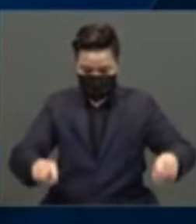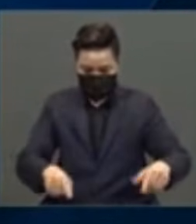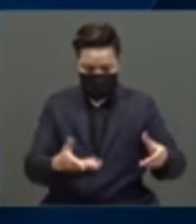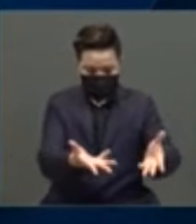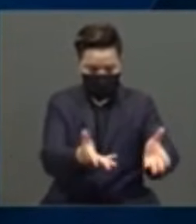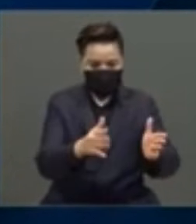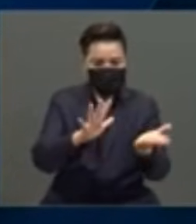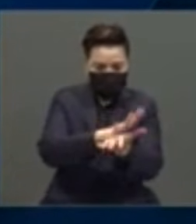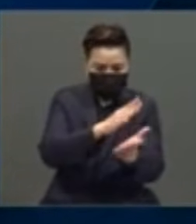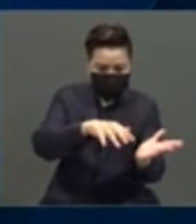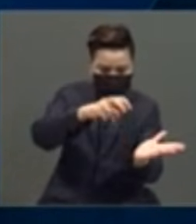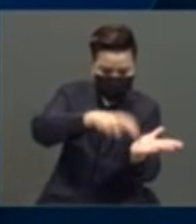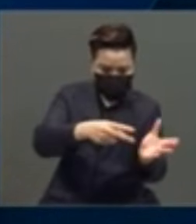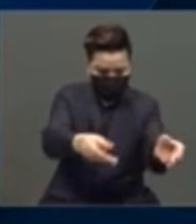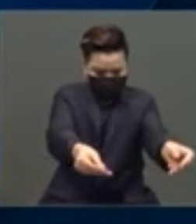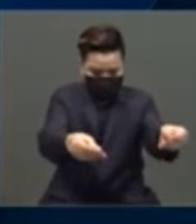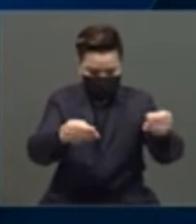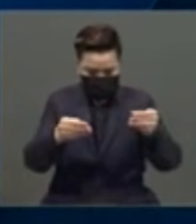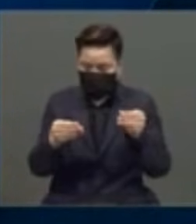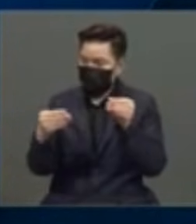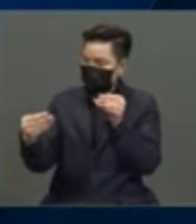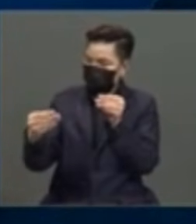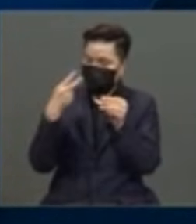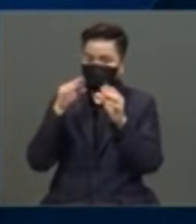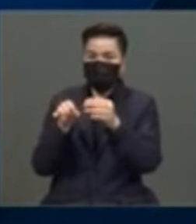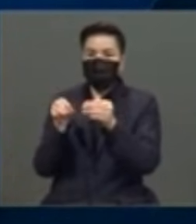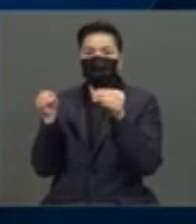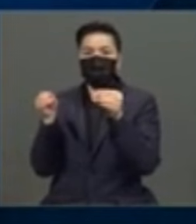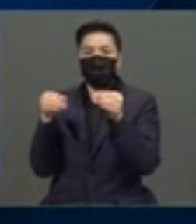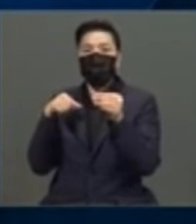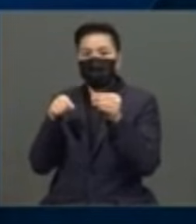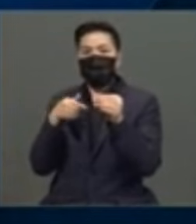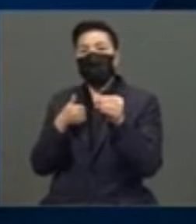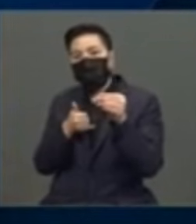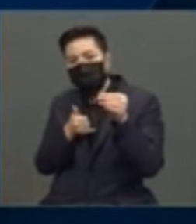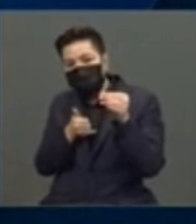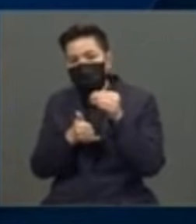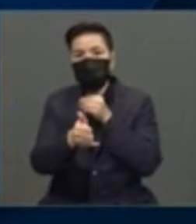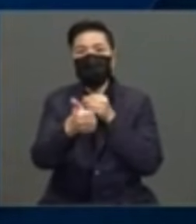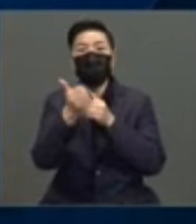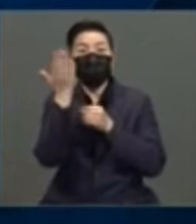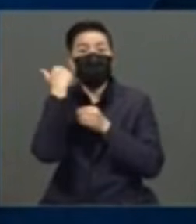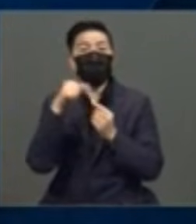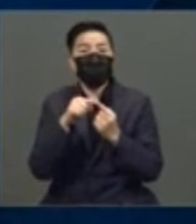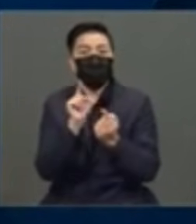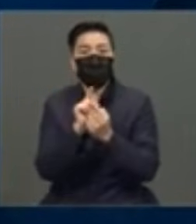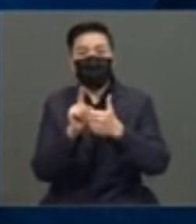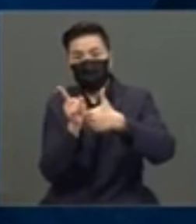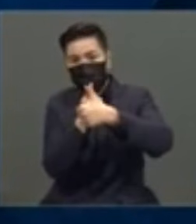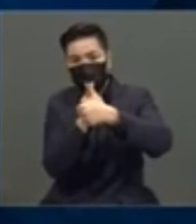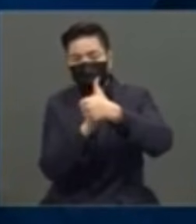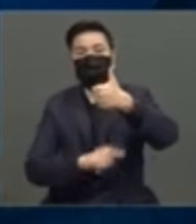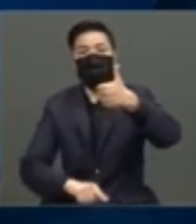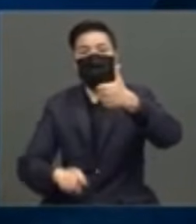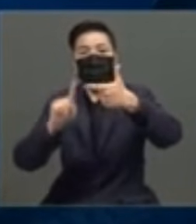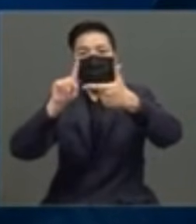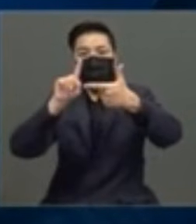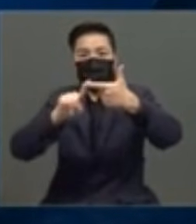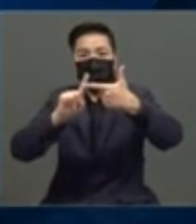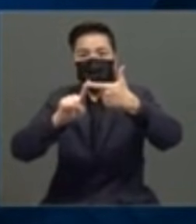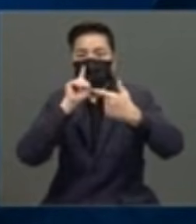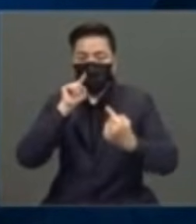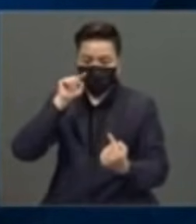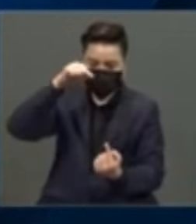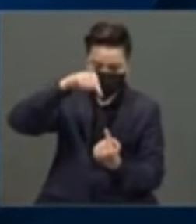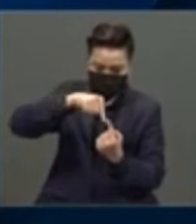ไปขอมาแล้วท่านมีใบนี้จะเป็นใบผ่านจากเดิมที่เราเคยคุ้นเคยนะครับอันที่สองคือพอ